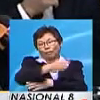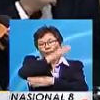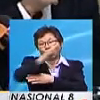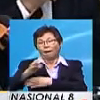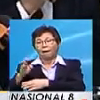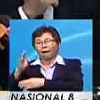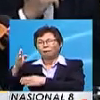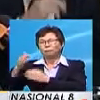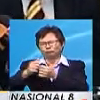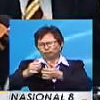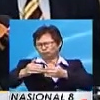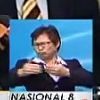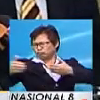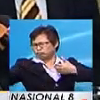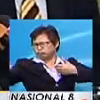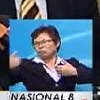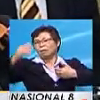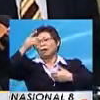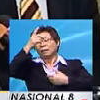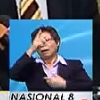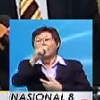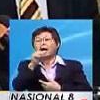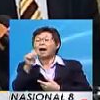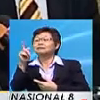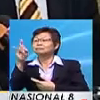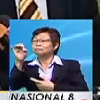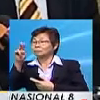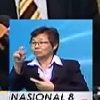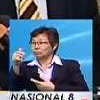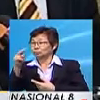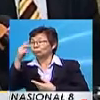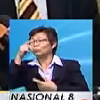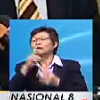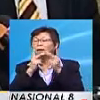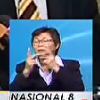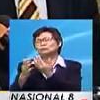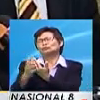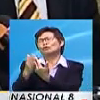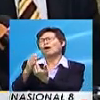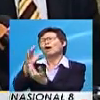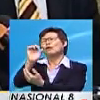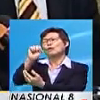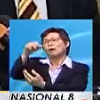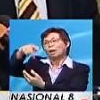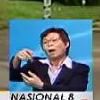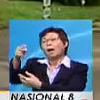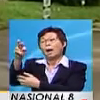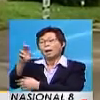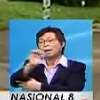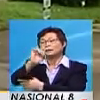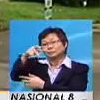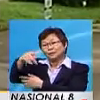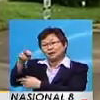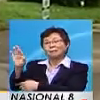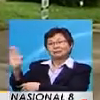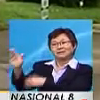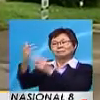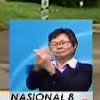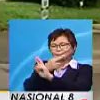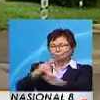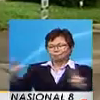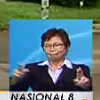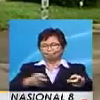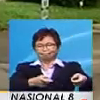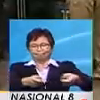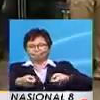yang agak jauh Tan Sri Adnan berkata ia bagi memudahkan suruhanjai pilihan Raya SPR untuk membuat persiapan